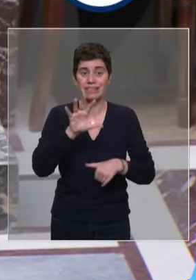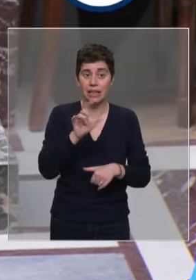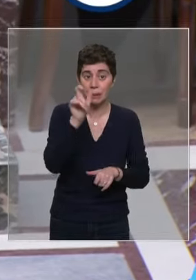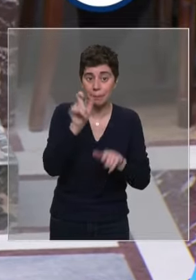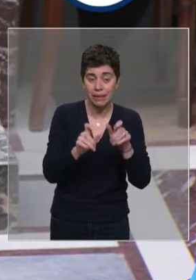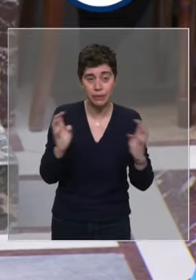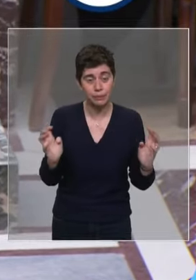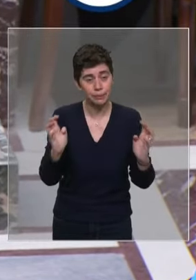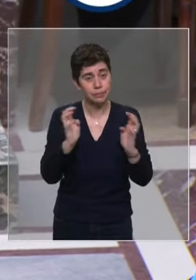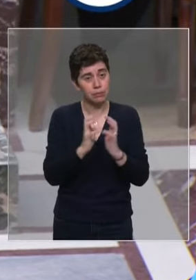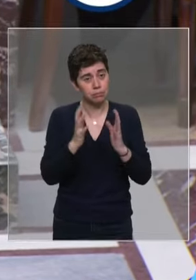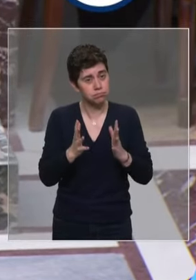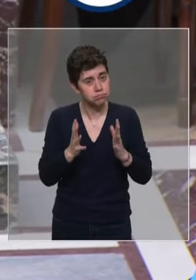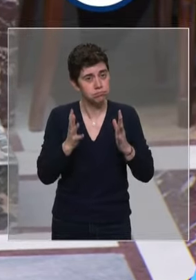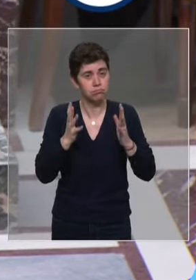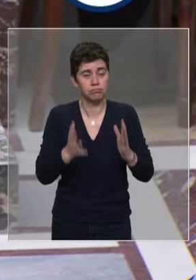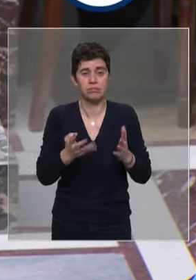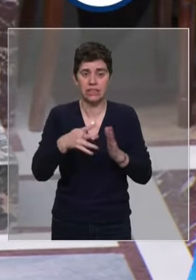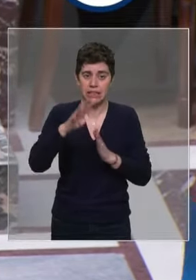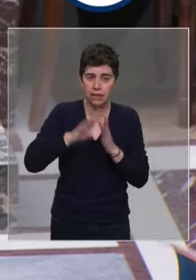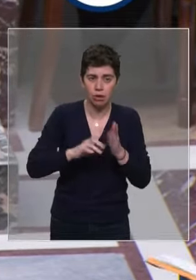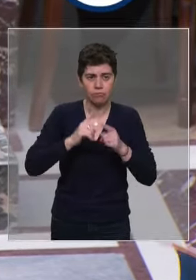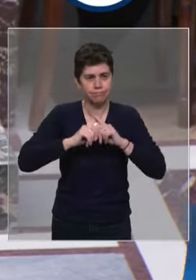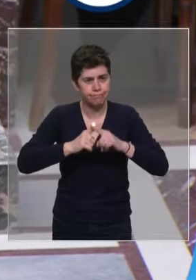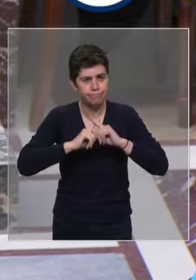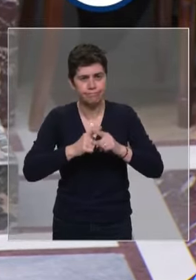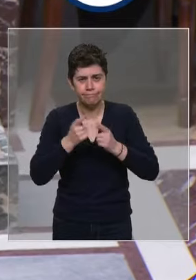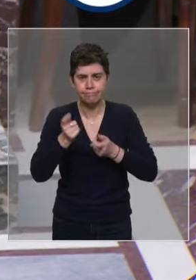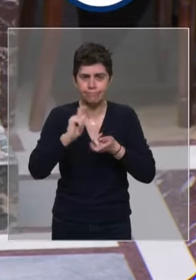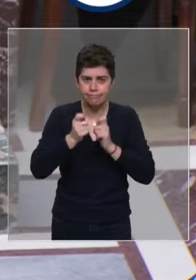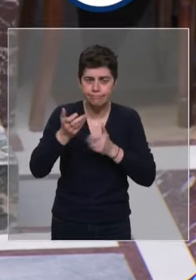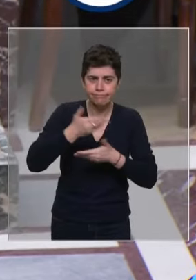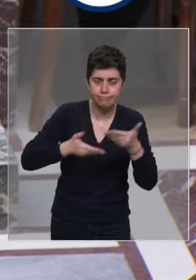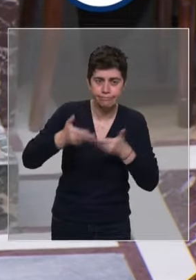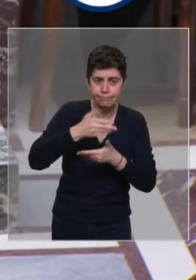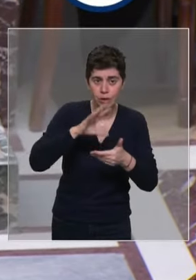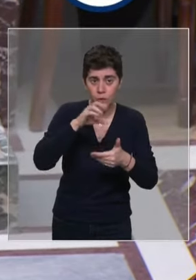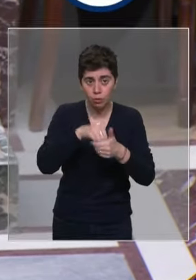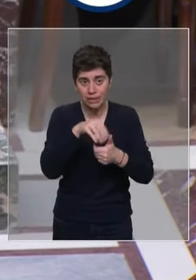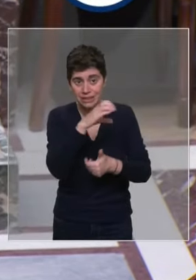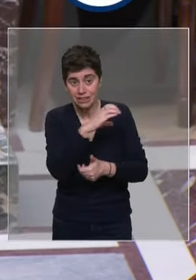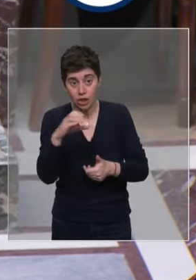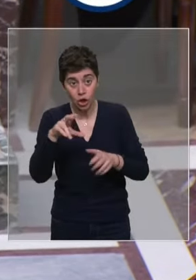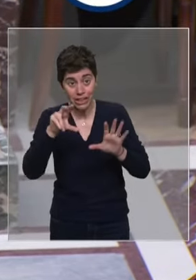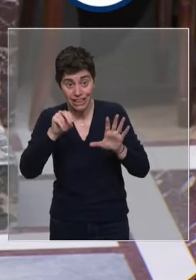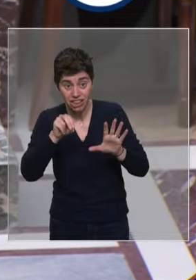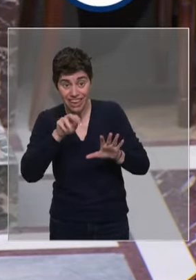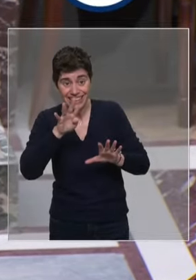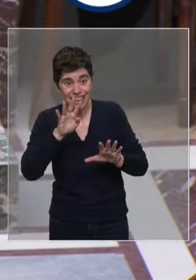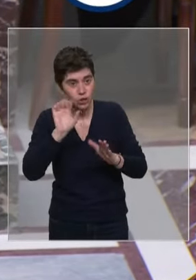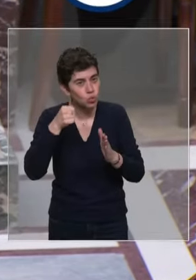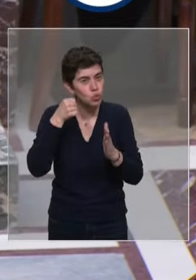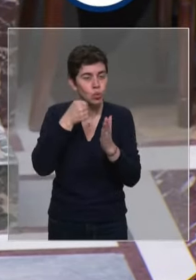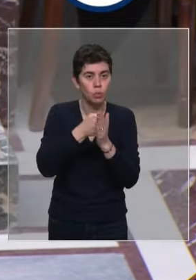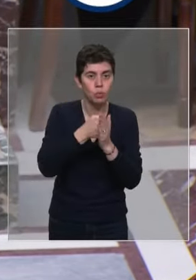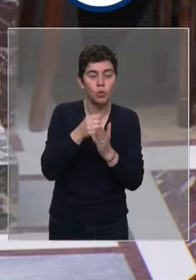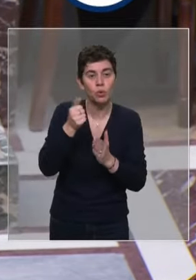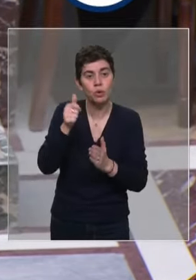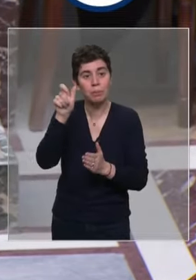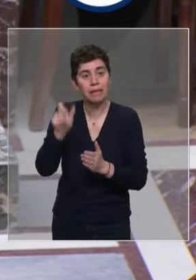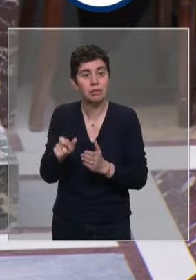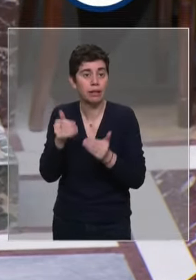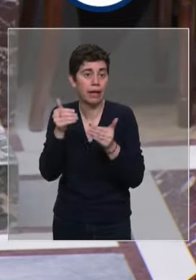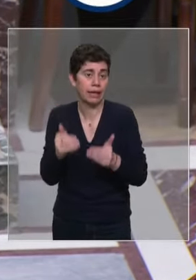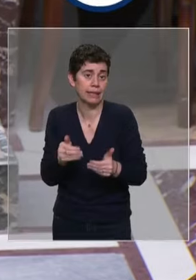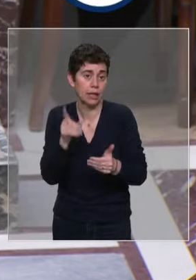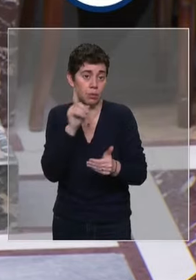sont engagées pendant 4 mois et 184 d'entre elles sont allées jusqu'au bout. La seule qui est arrêtée était